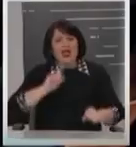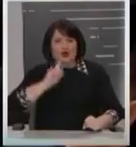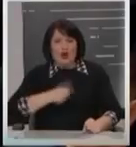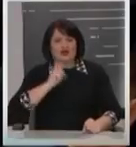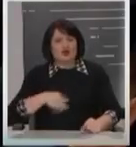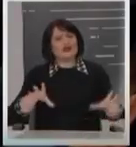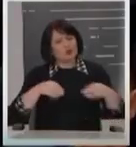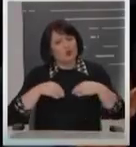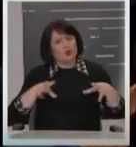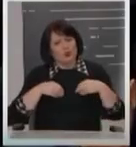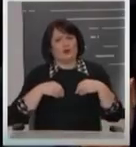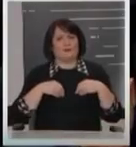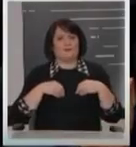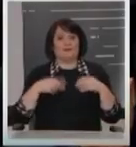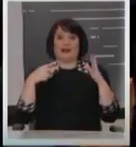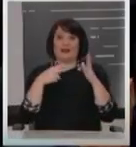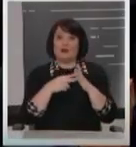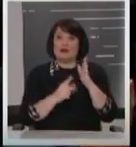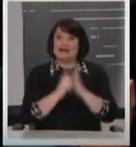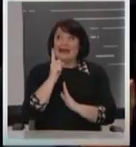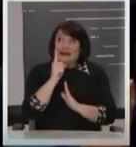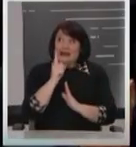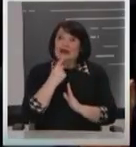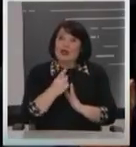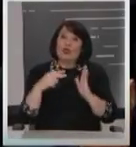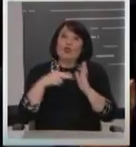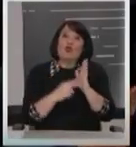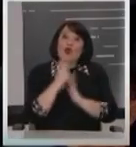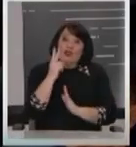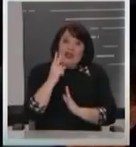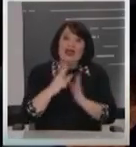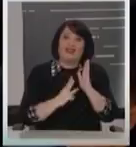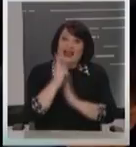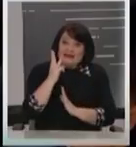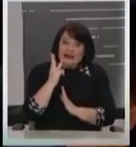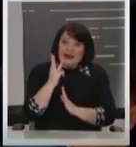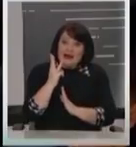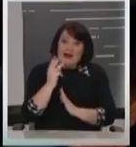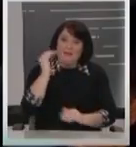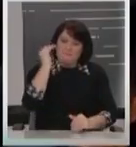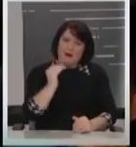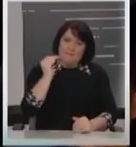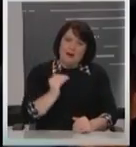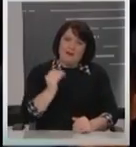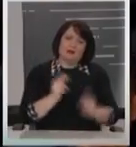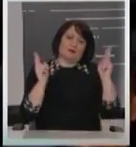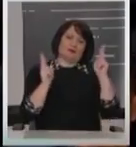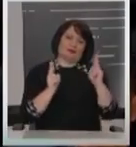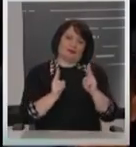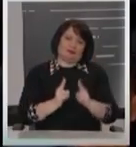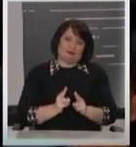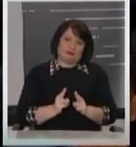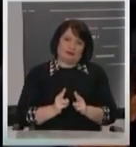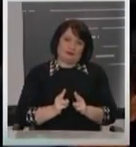τους. Το 2011, 2012, 2013 μειώθηκε το